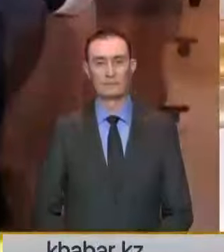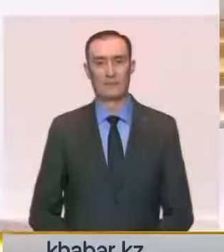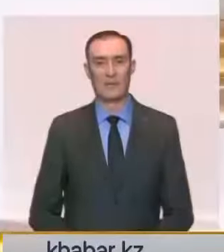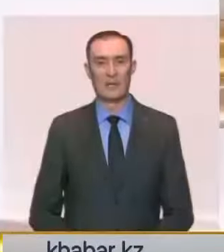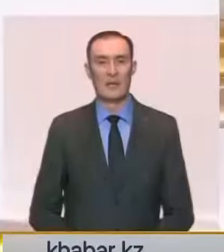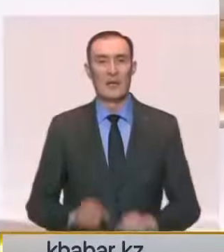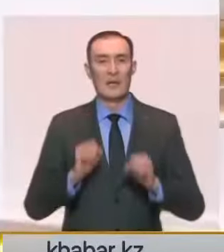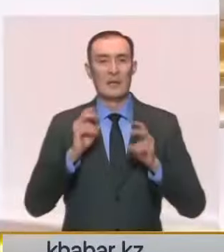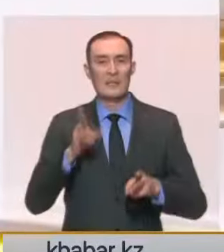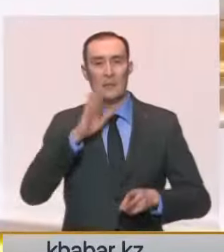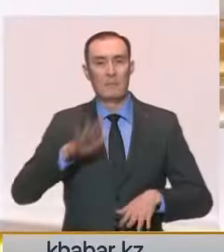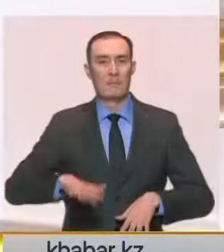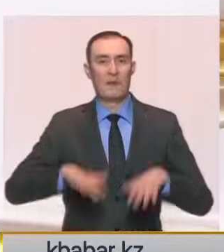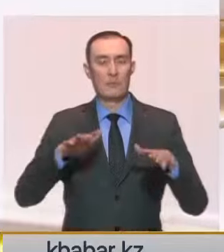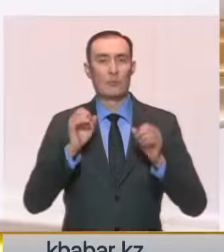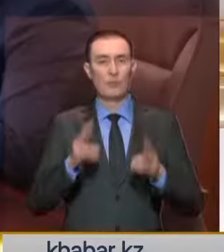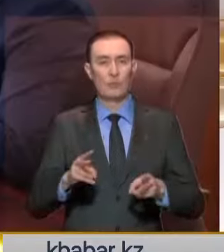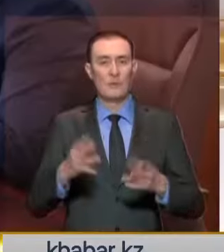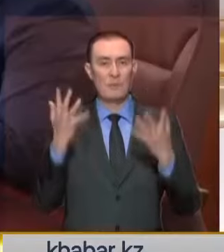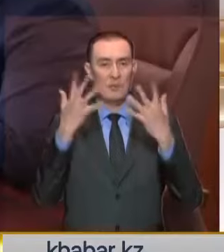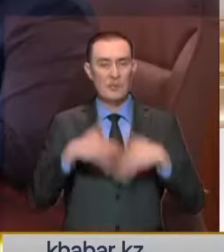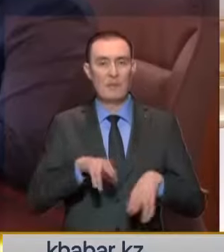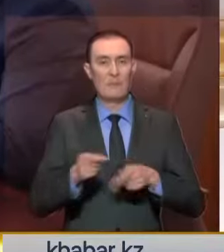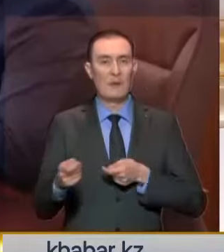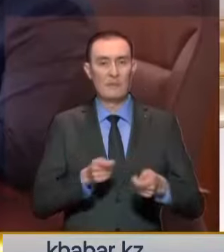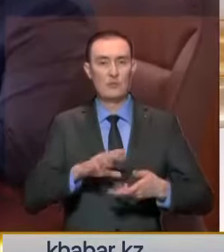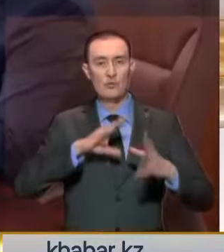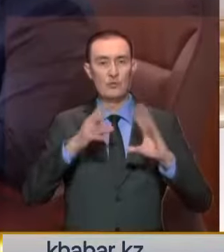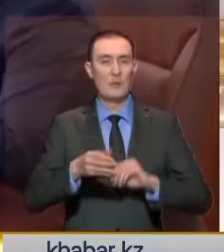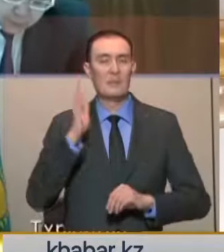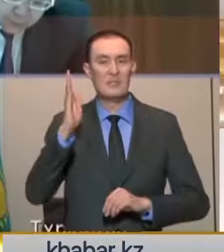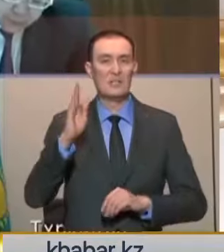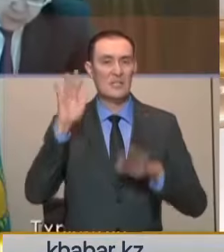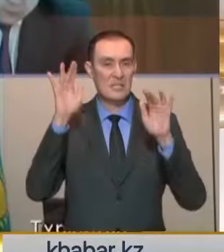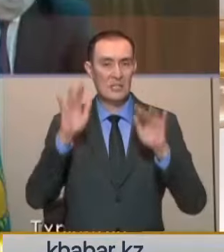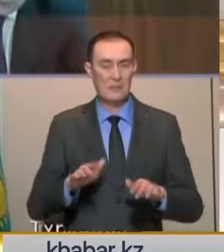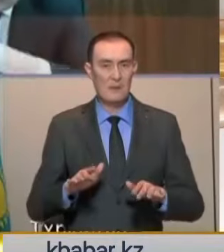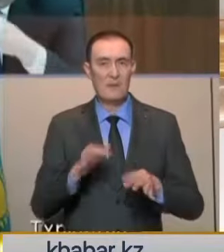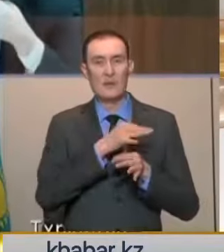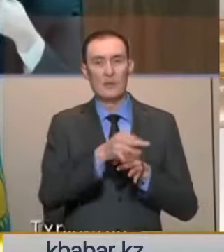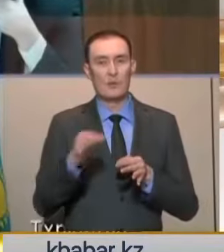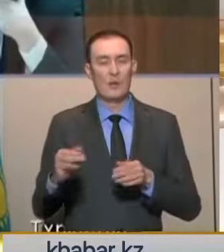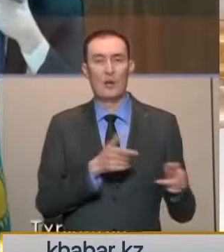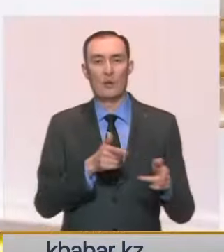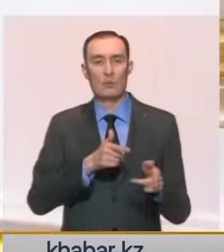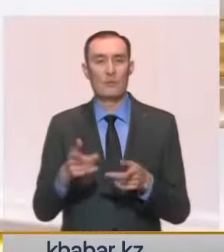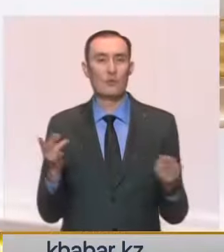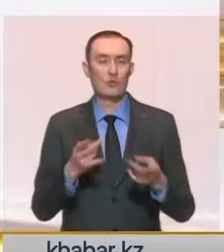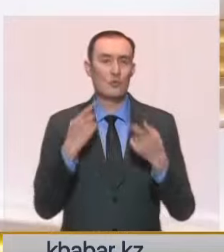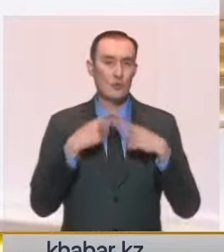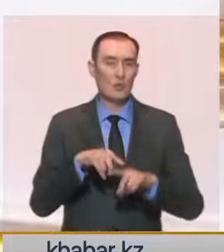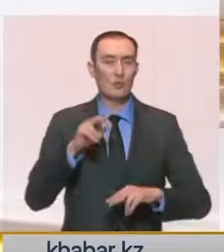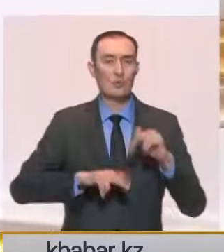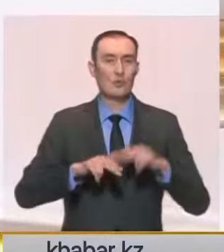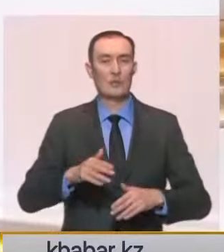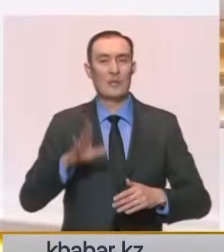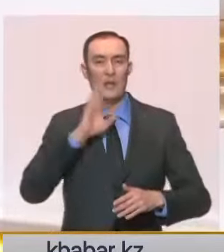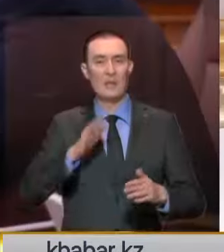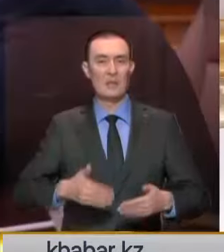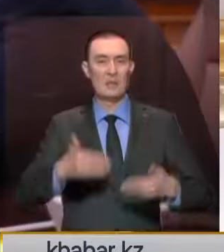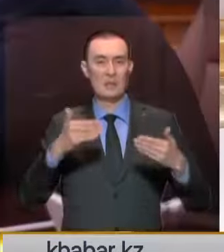Избежать повтора риски паводковой угрозы подсчитали в правительстве. С учетом предстоящей снежной зимы в регионах готовят нужную технику и строят